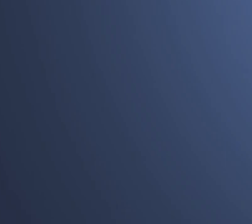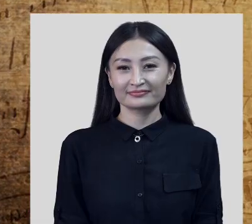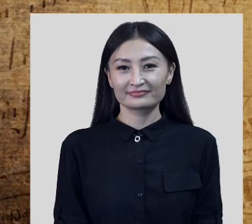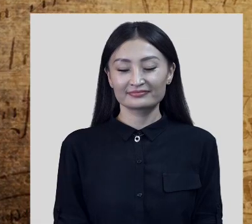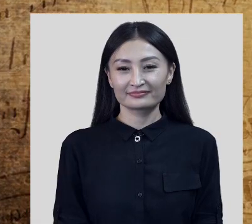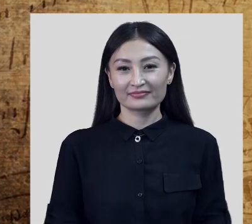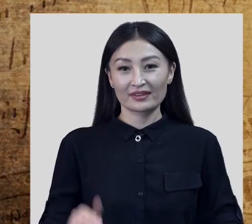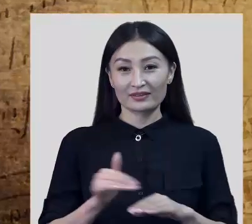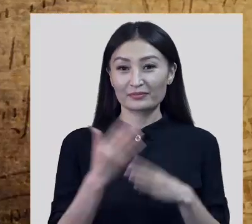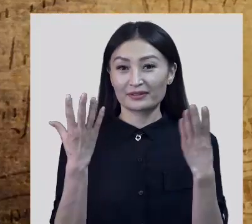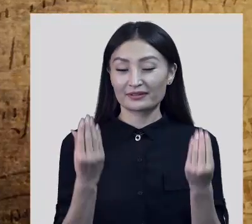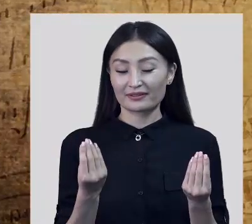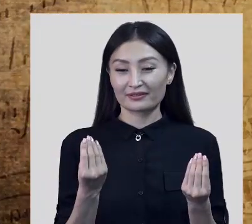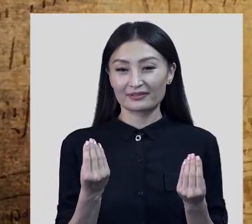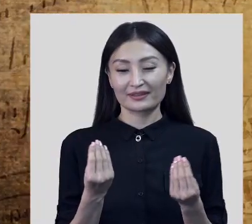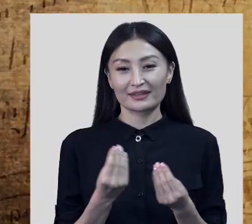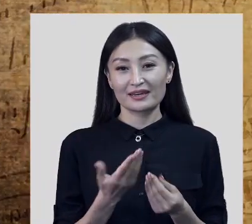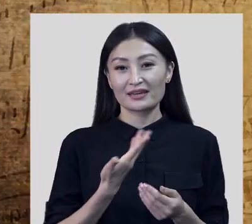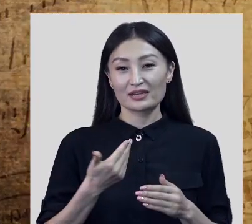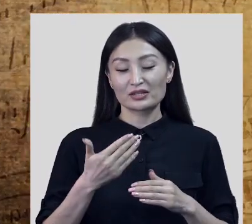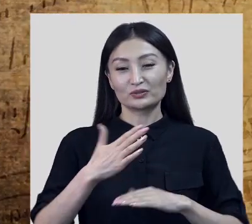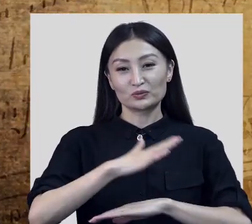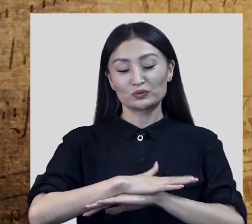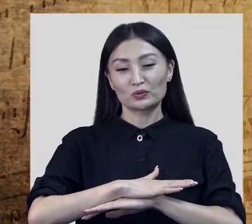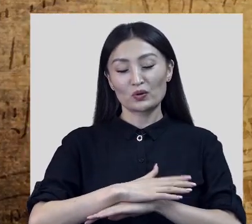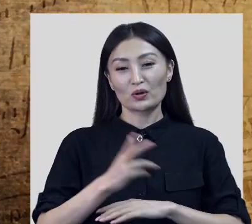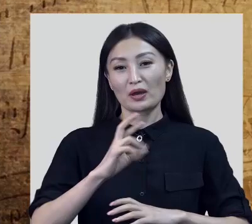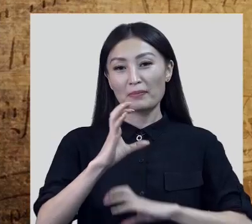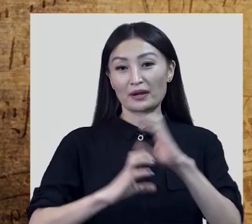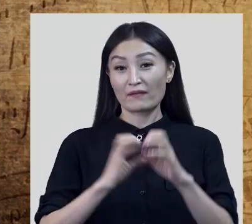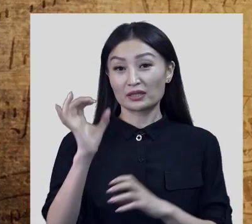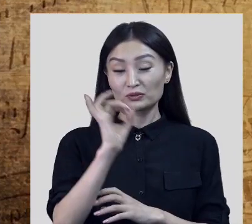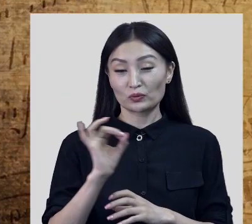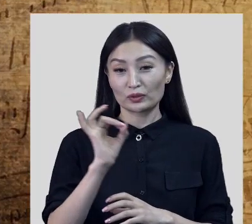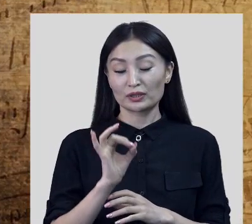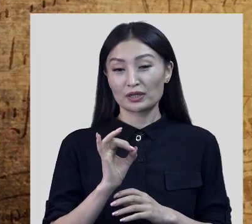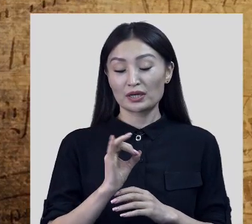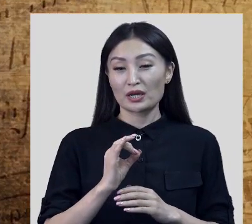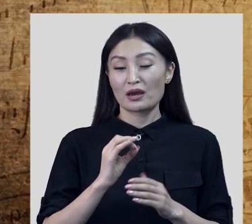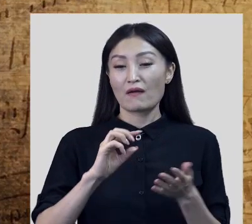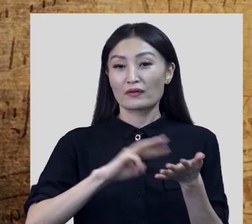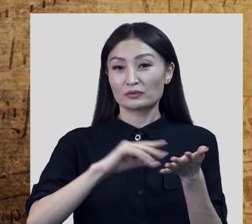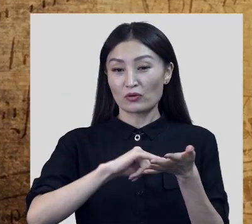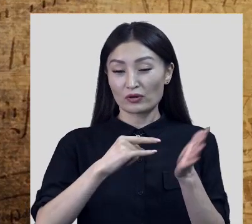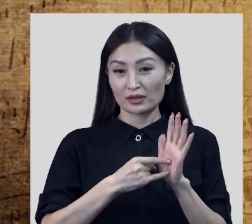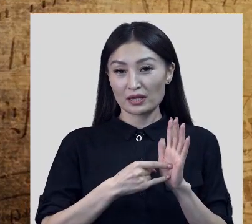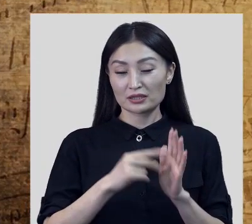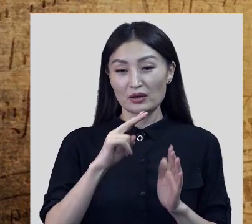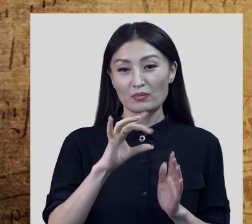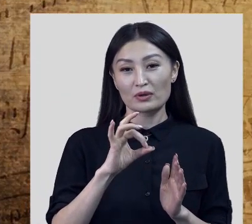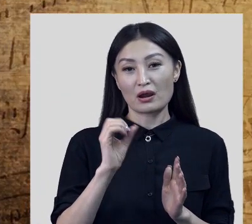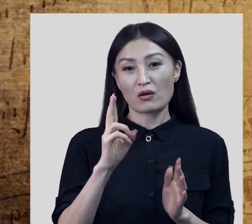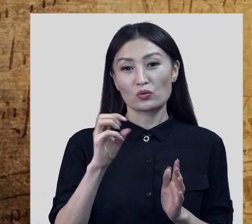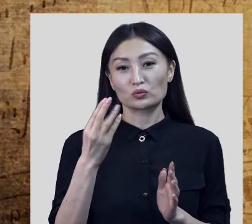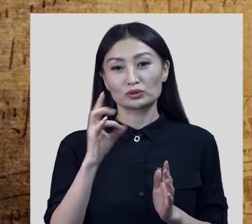добрый день а широк снова посвящен мировой истории по программе 8 класса меня зовут про пушкин анатольевич